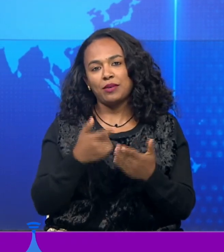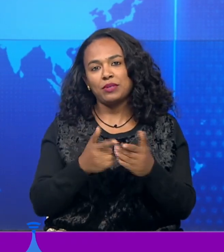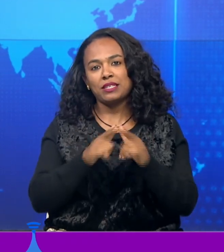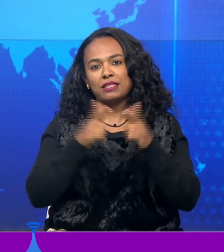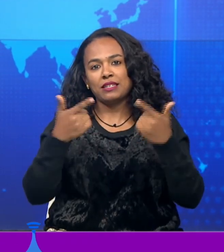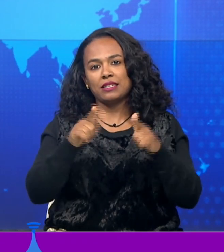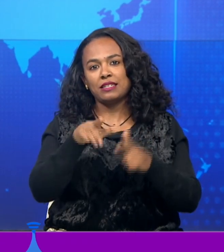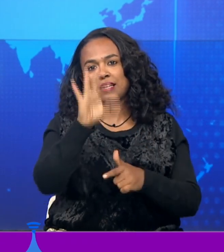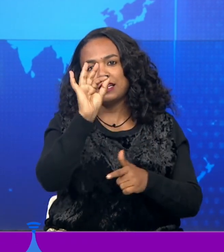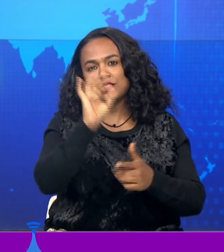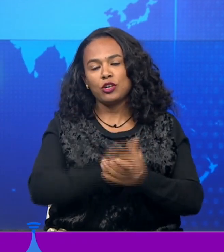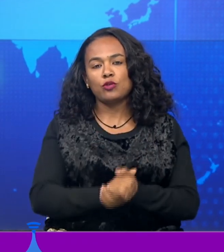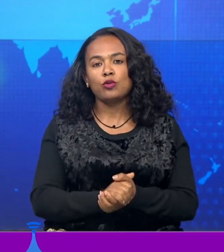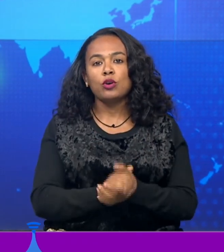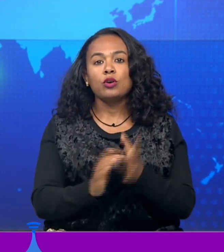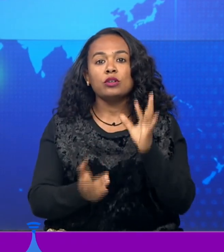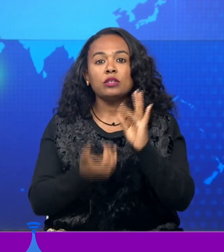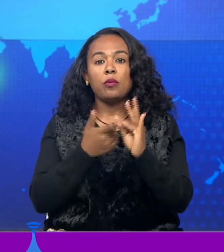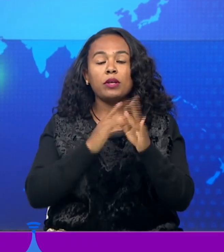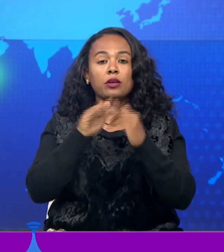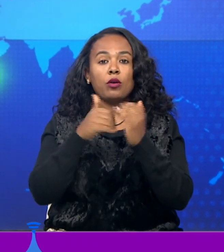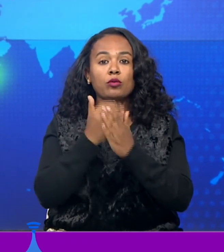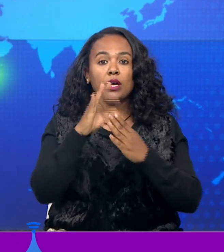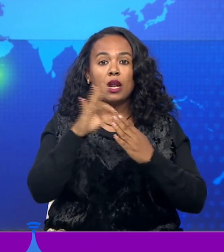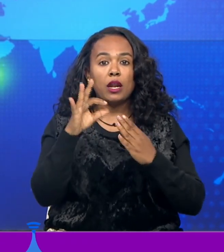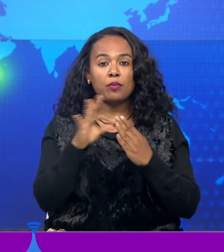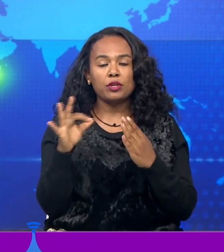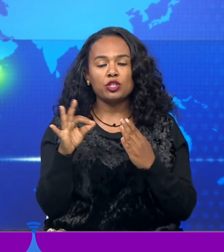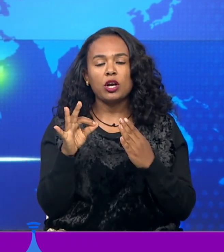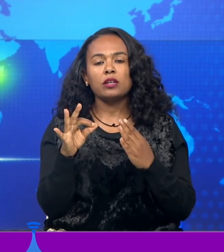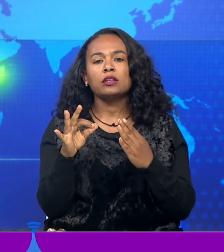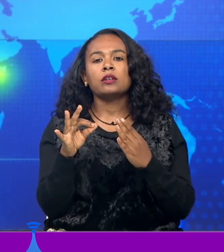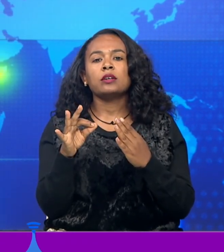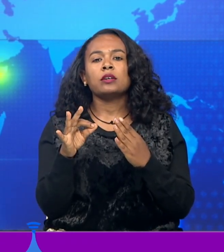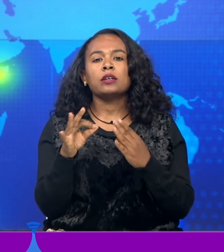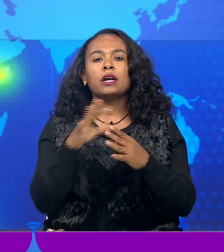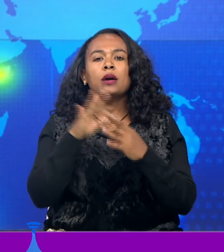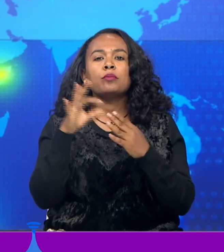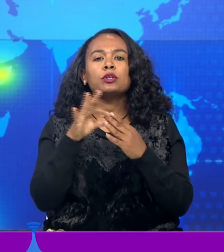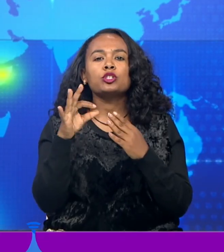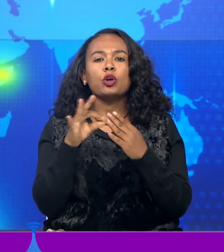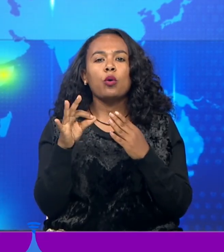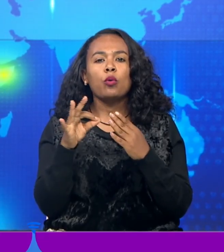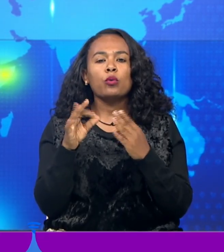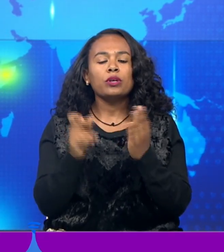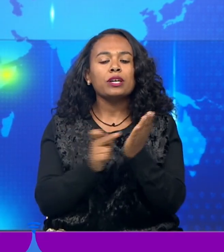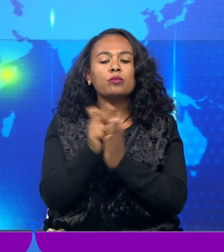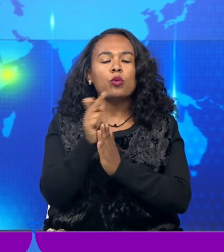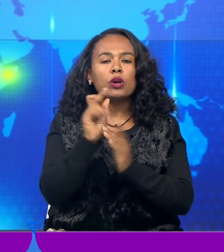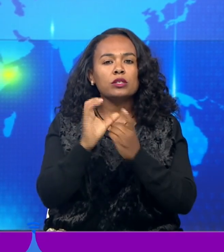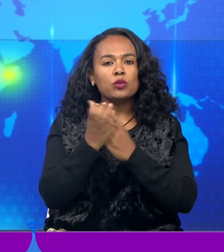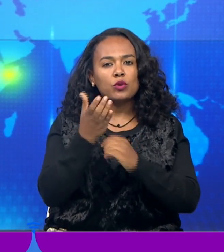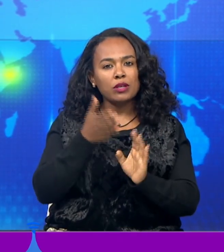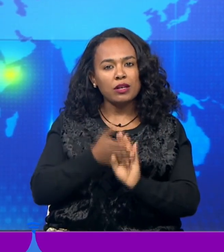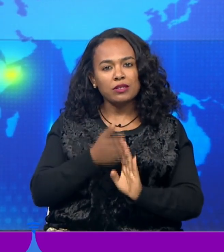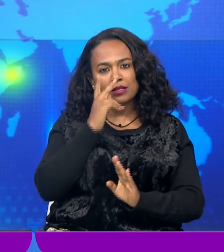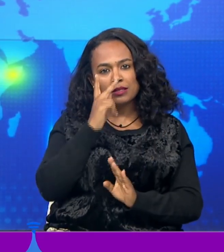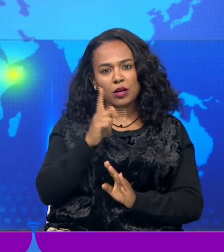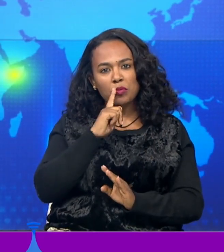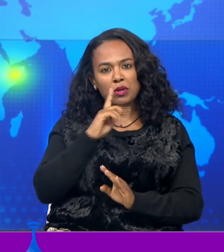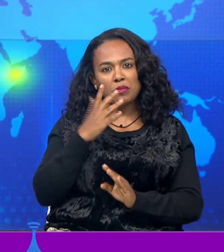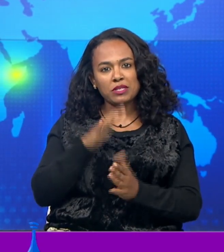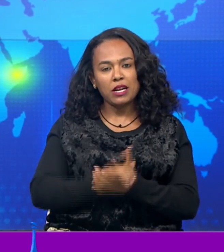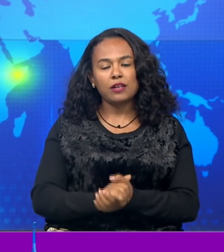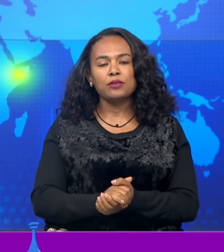እድል አግኝቻለሁ። 7ኛው ጠቅላላ ምርጫን እስቲ ከምርጫው የዲሞክራሲ ሁኔታ አንጻር ስታየው ምን